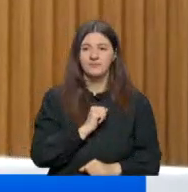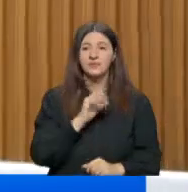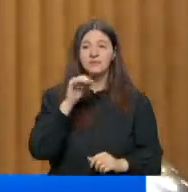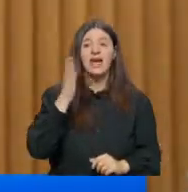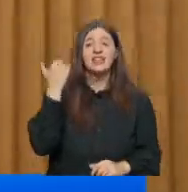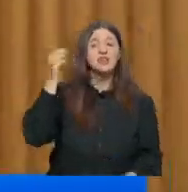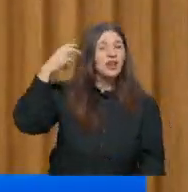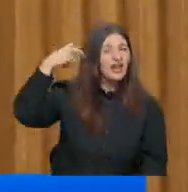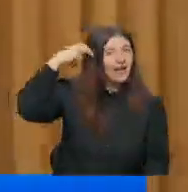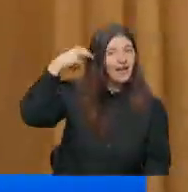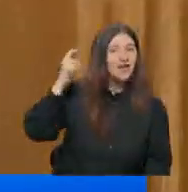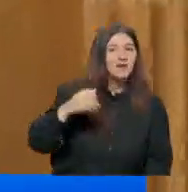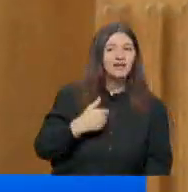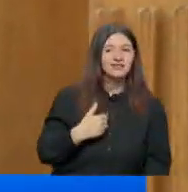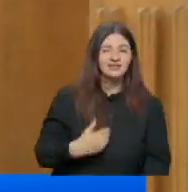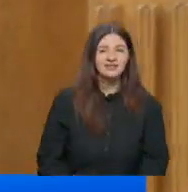şöyle